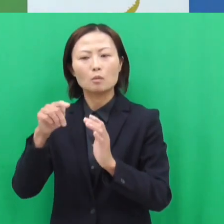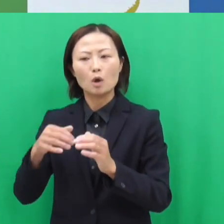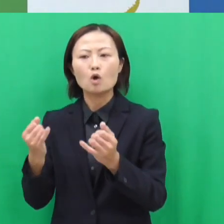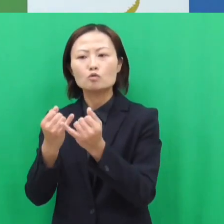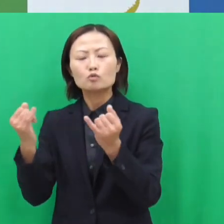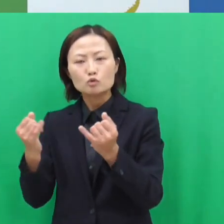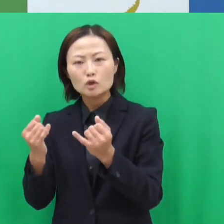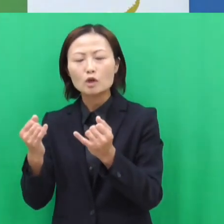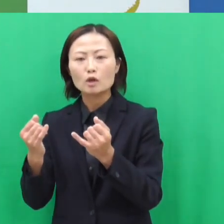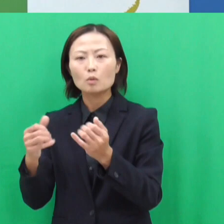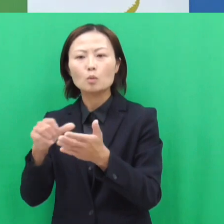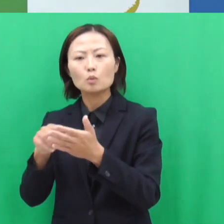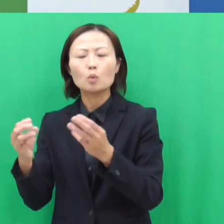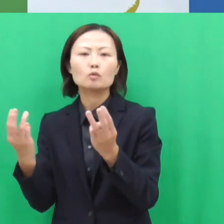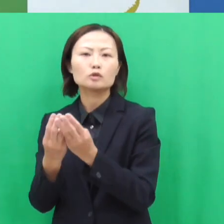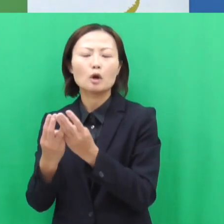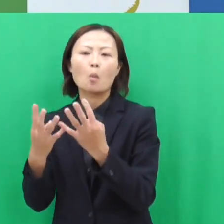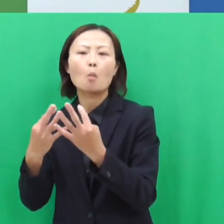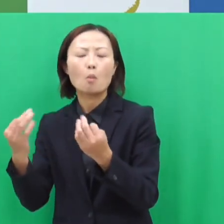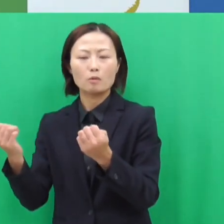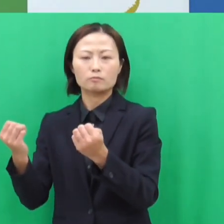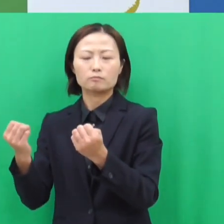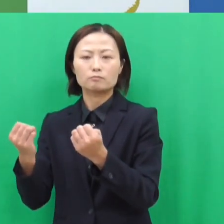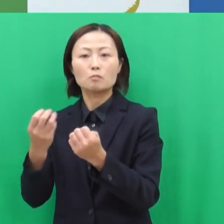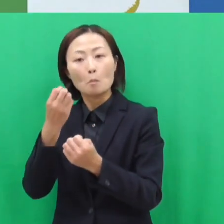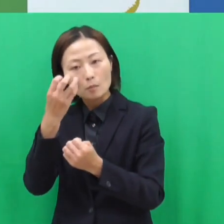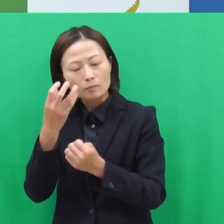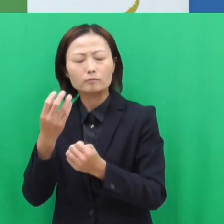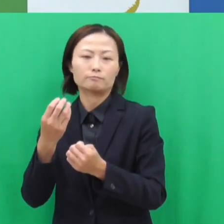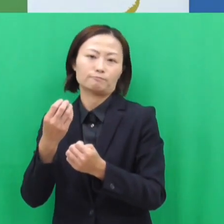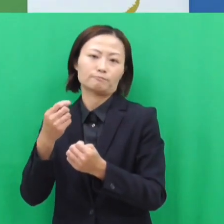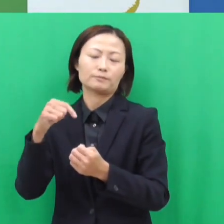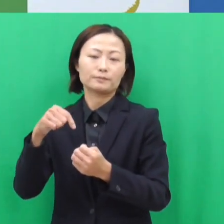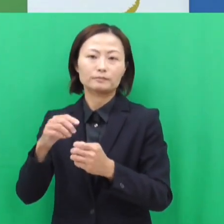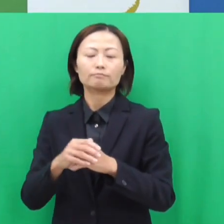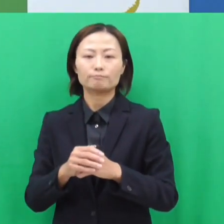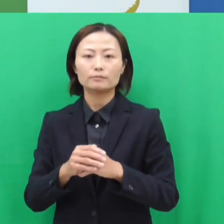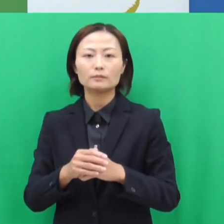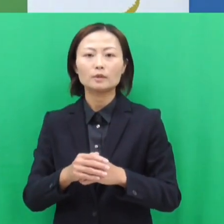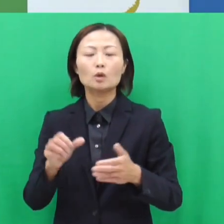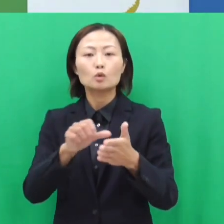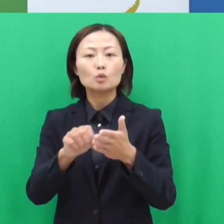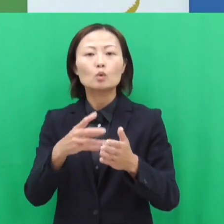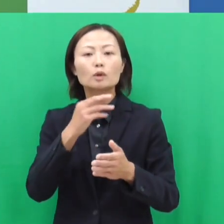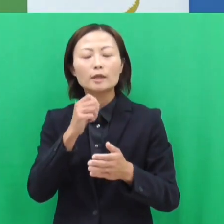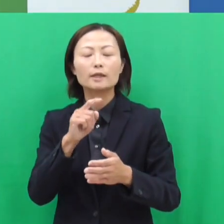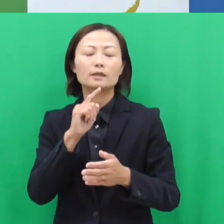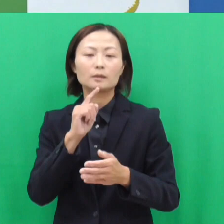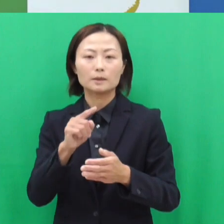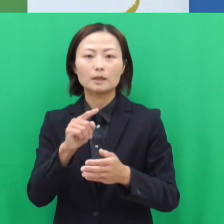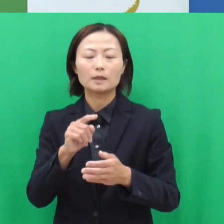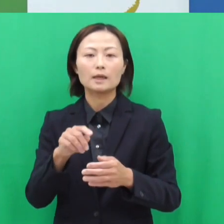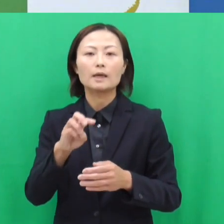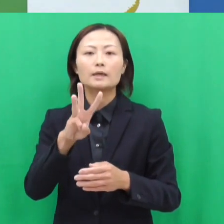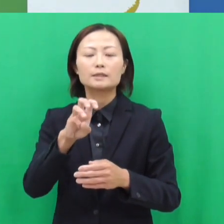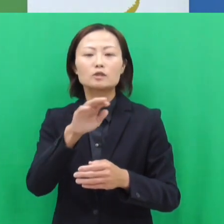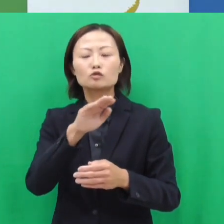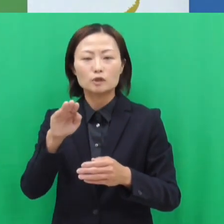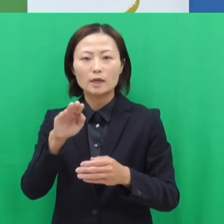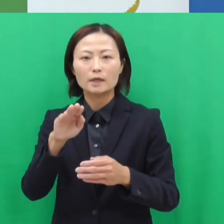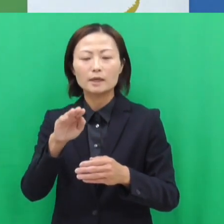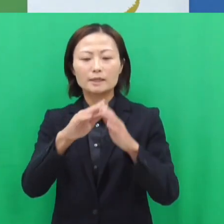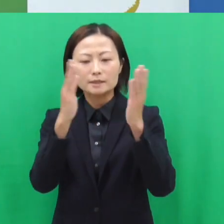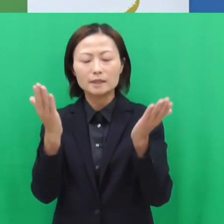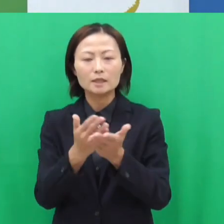の方が登録をしてもらっているということでございまだ年代別では30歳代の登録者が半分以上を占めており一方で